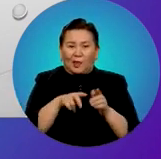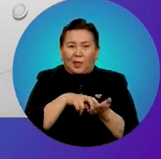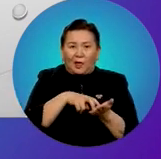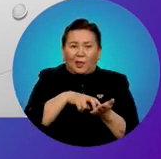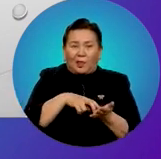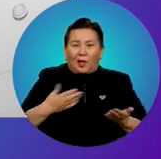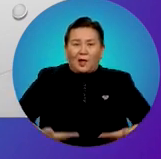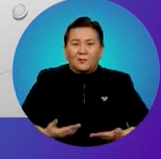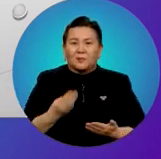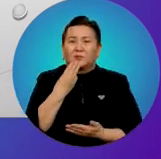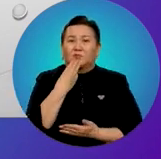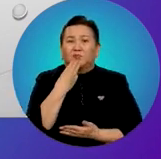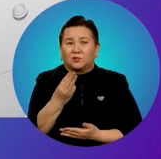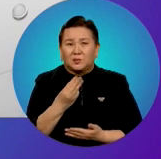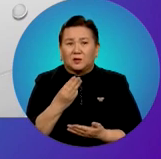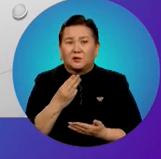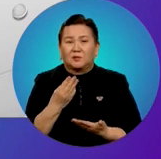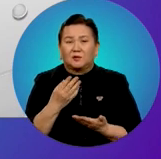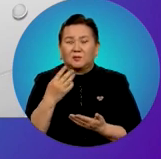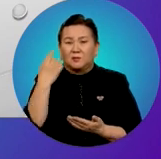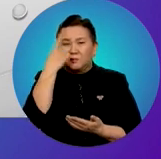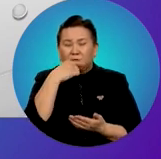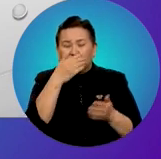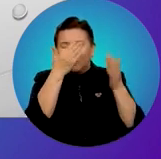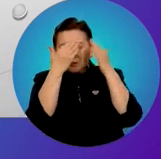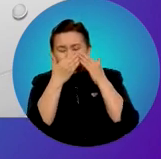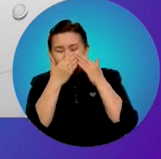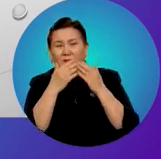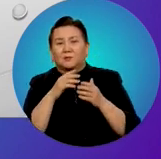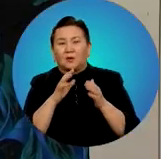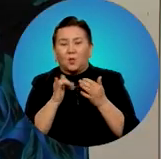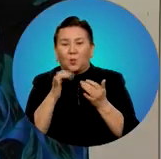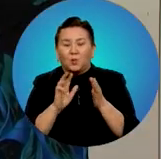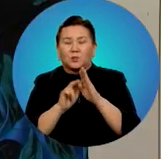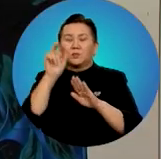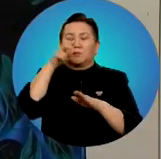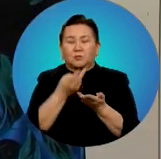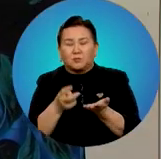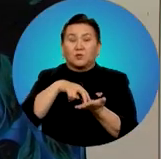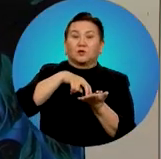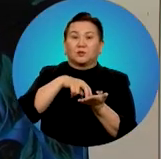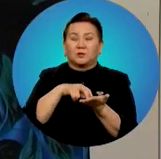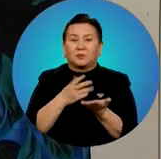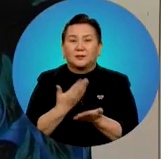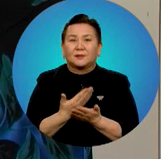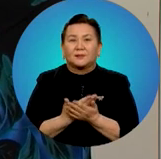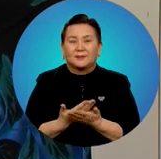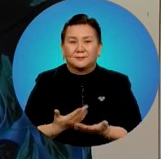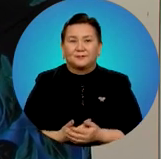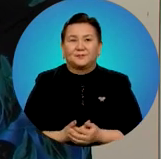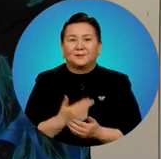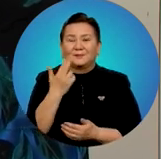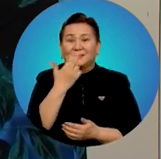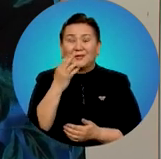амьдрах юутай шудраг бус. Үүрээр дагжин чичирч босон харайна гэсэн. За энэ бас мөн адилхан цагаан зэрийн одоо